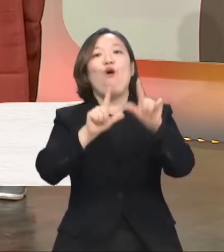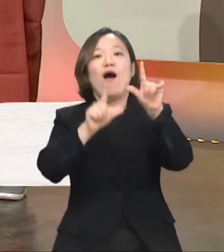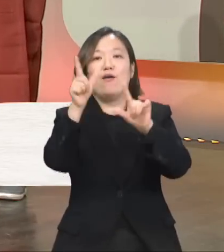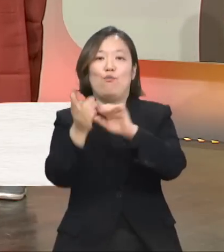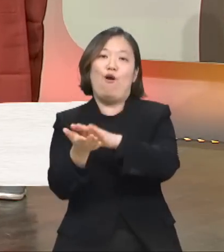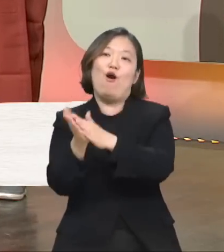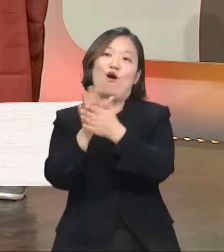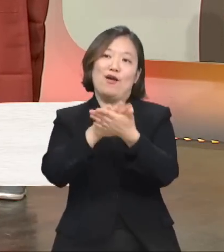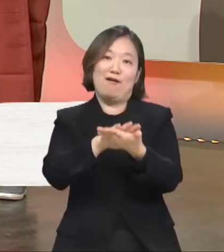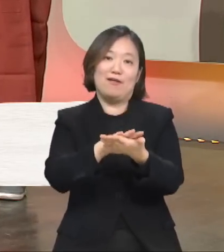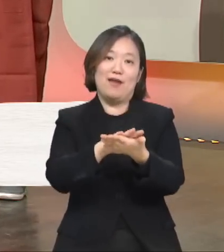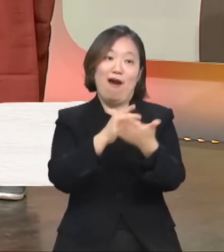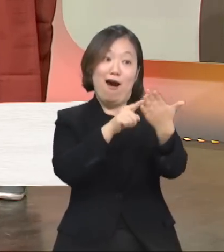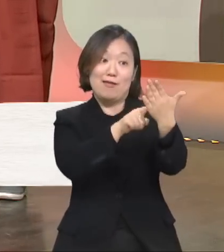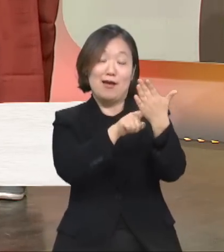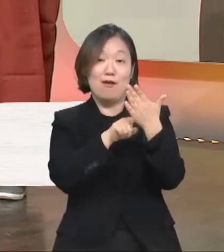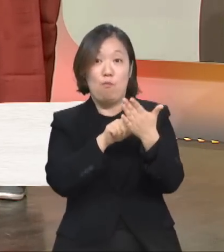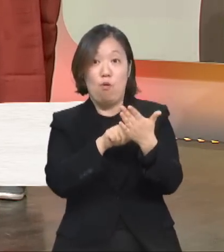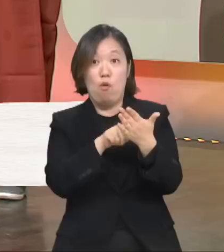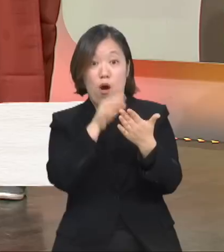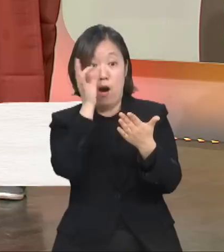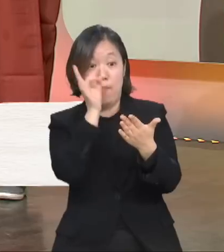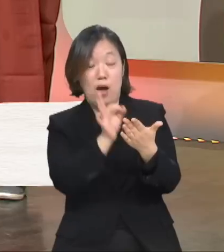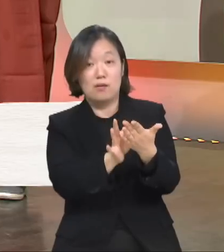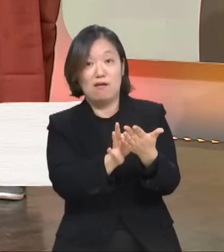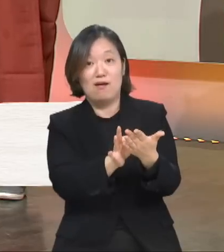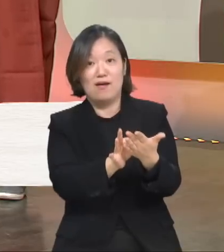돼지 형상이 나타났습니다